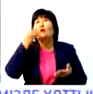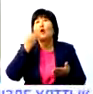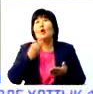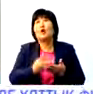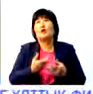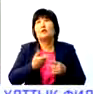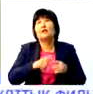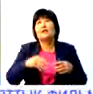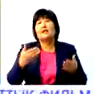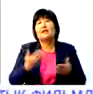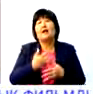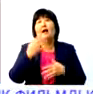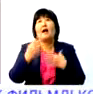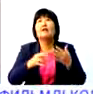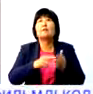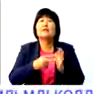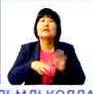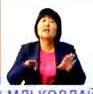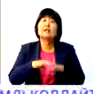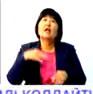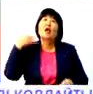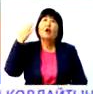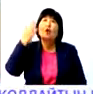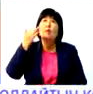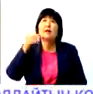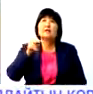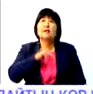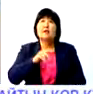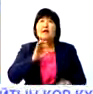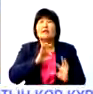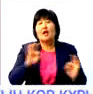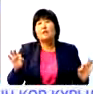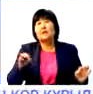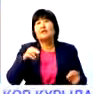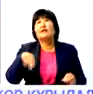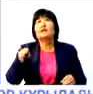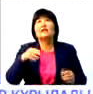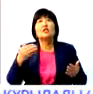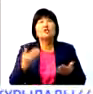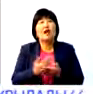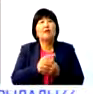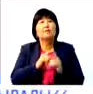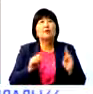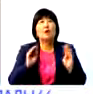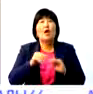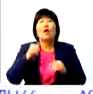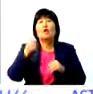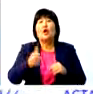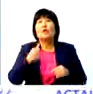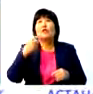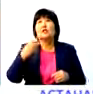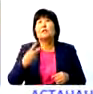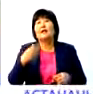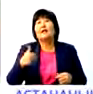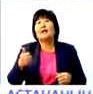әйгілей отырып, жаңа әлемдік стандарттарға сай болуды мақсат еткен корпорация тамаша ТВ деп аталатын жаңа арнамен толықты. Тәулігіне 22 сағат